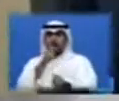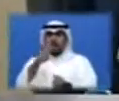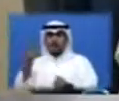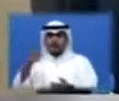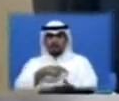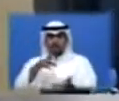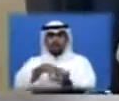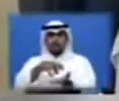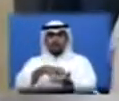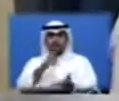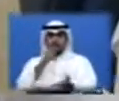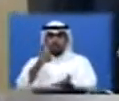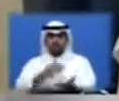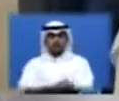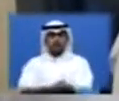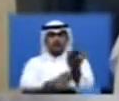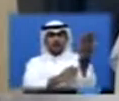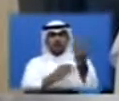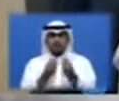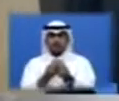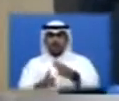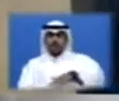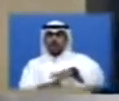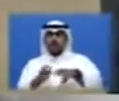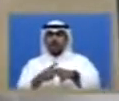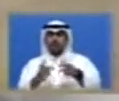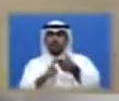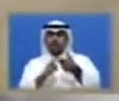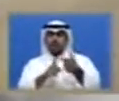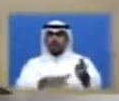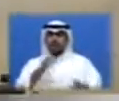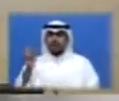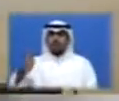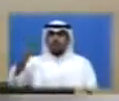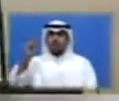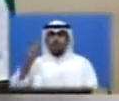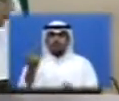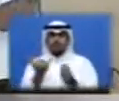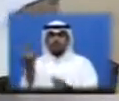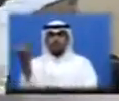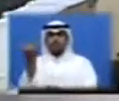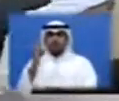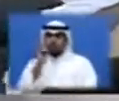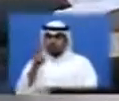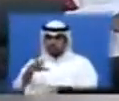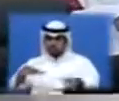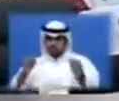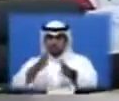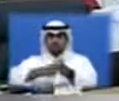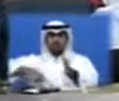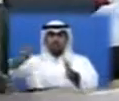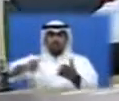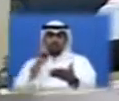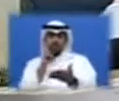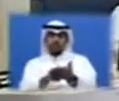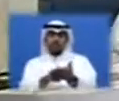ورفعه لسمو نائب الأمير حفظه الله تمهيدا لإحالته لمجلس الأمة. كما اطلع مجلس الوزراء